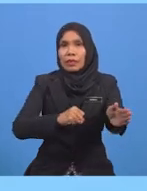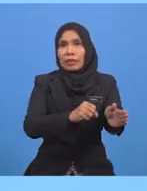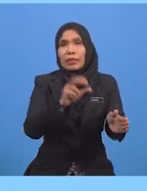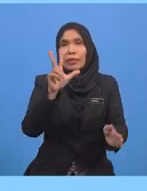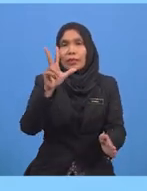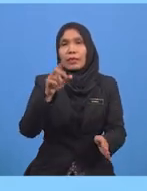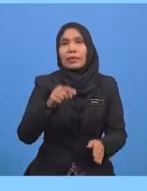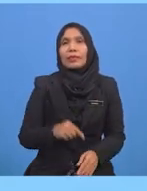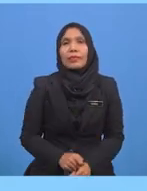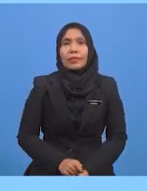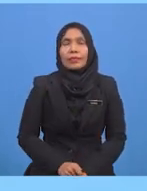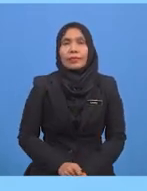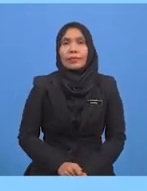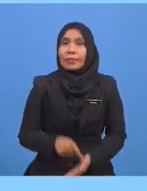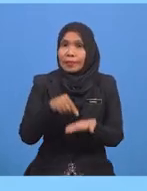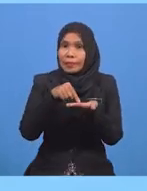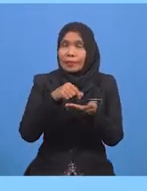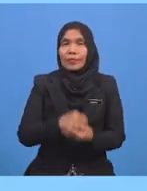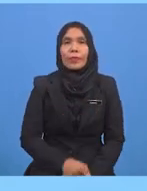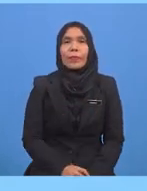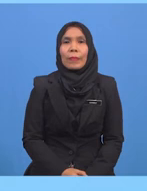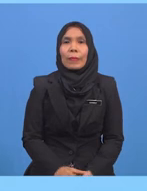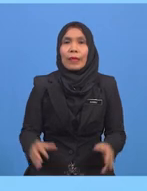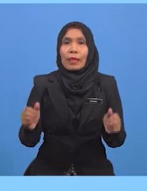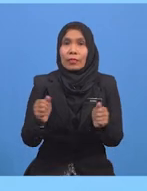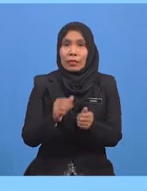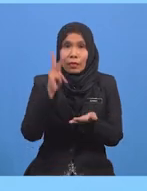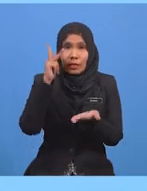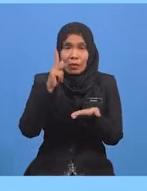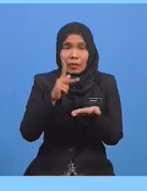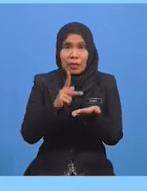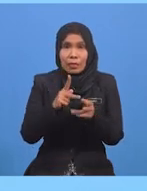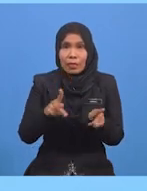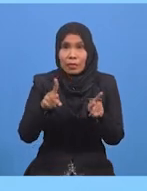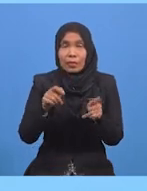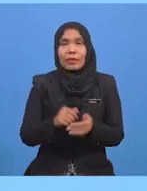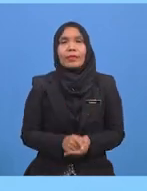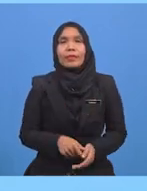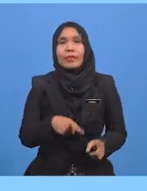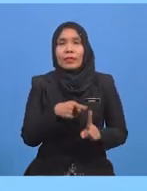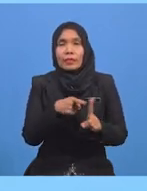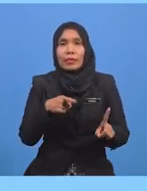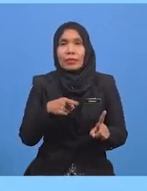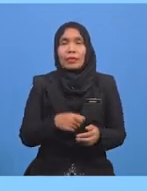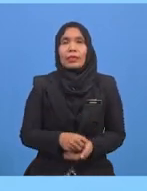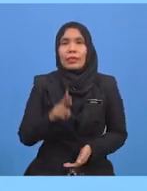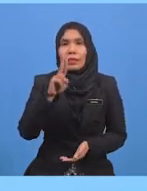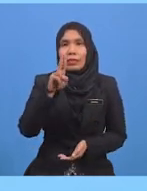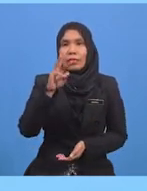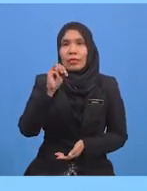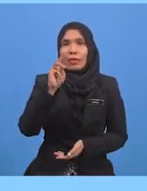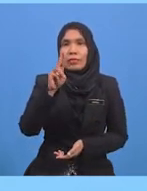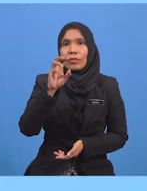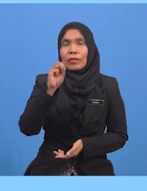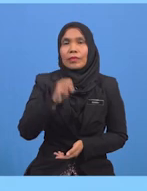paparan. Dengan mengenal pasti daripada rumus iaitu PQ